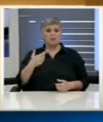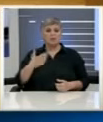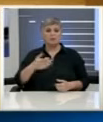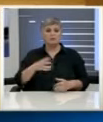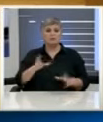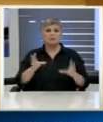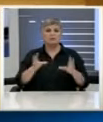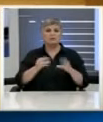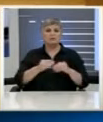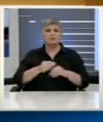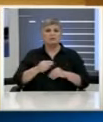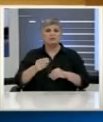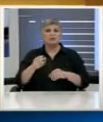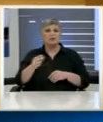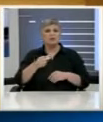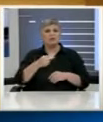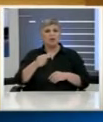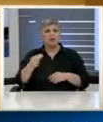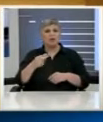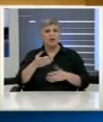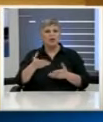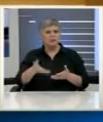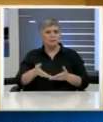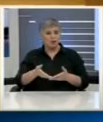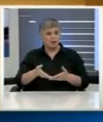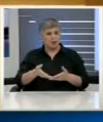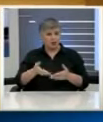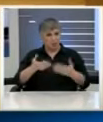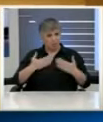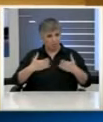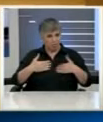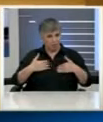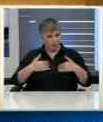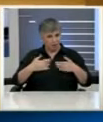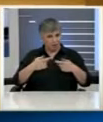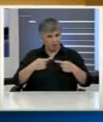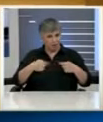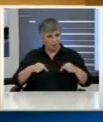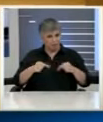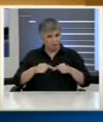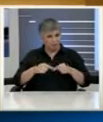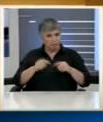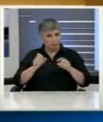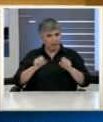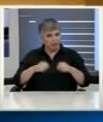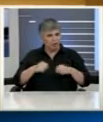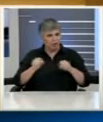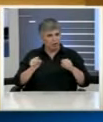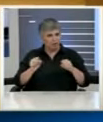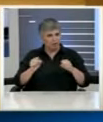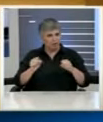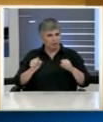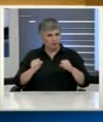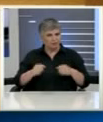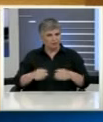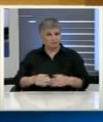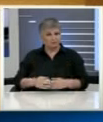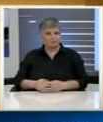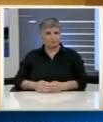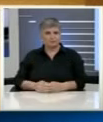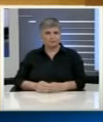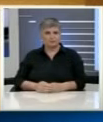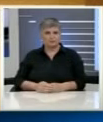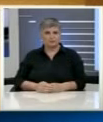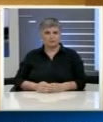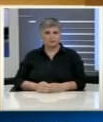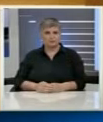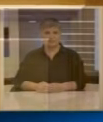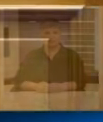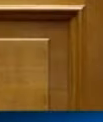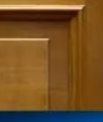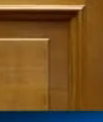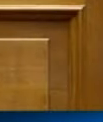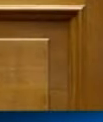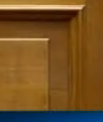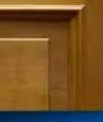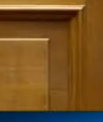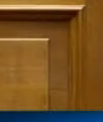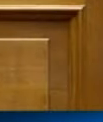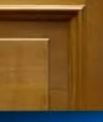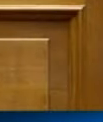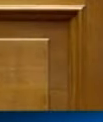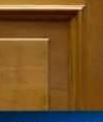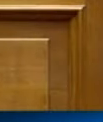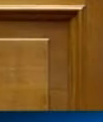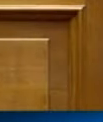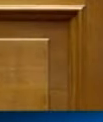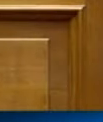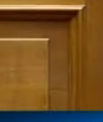αυτή του ά βεβαίως βεβαίως άκουσα πράγματα άκουσα πράγματα τα οποία είναι περίπου ανατριχιαστικά άκουσα